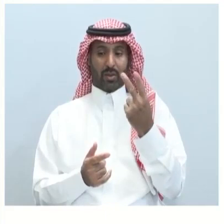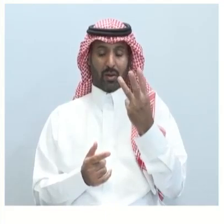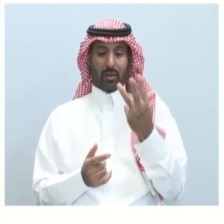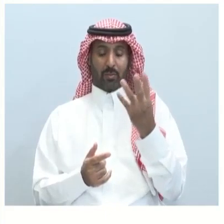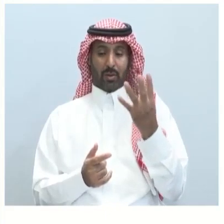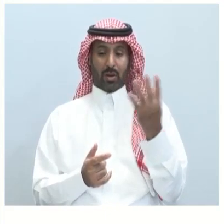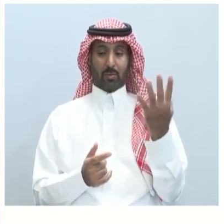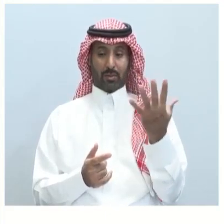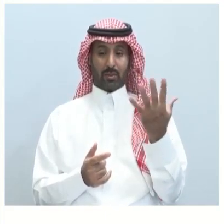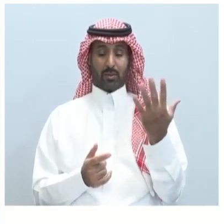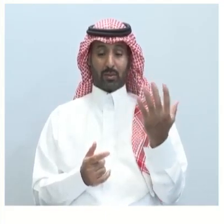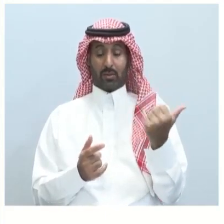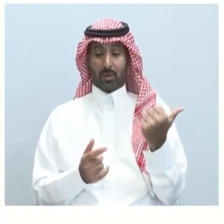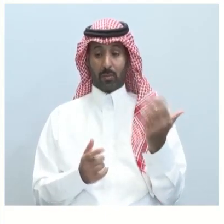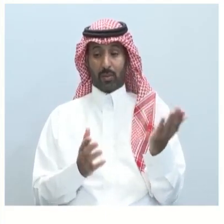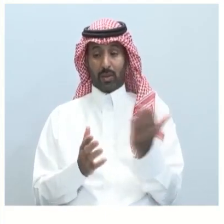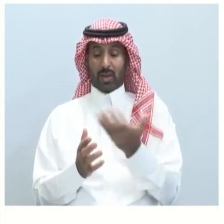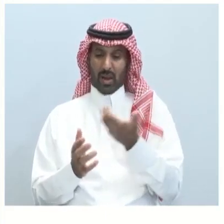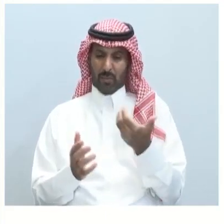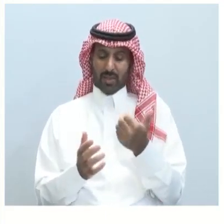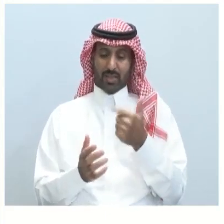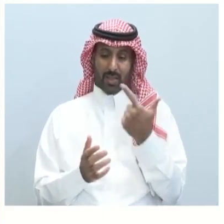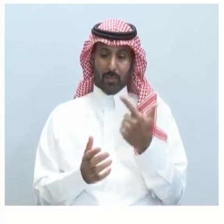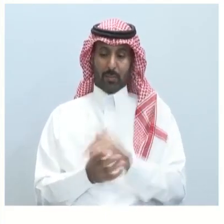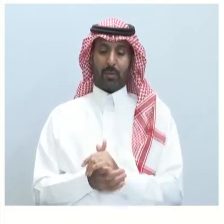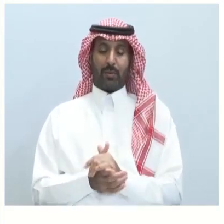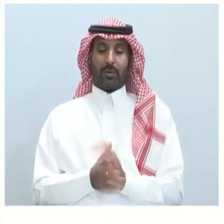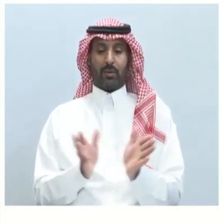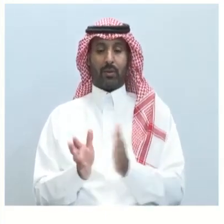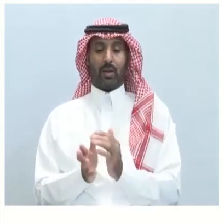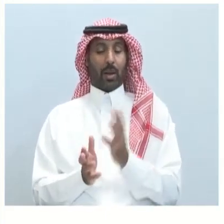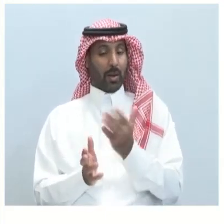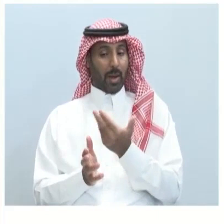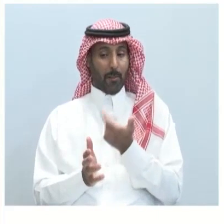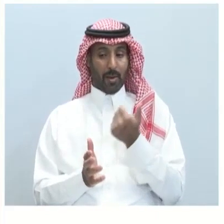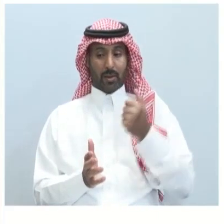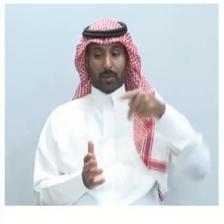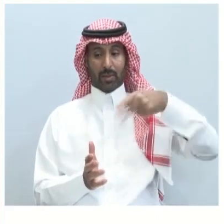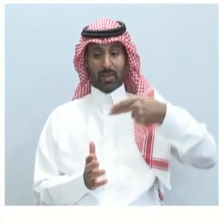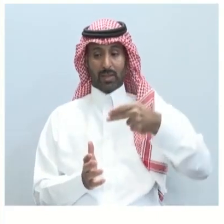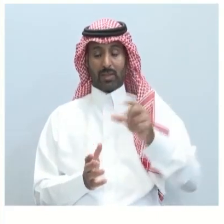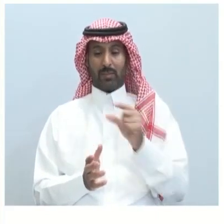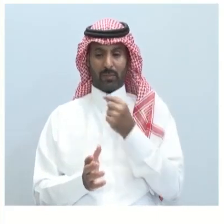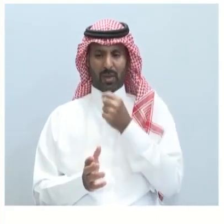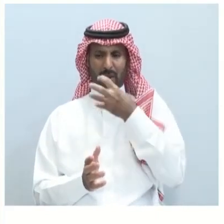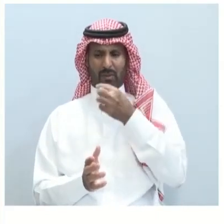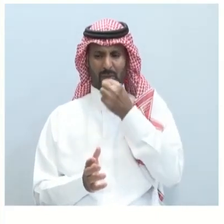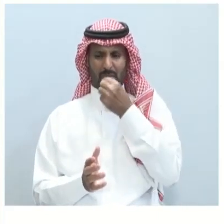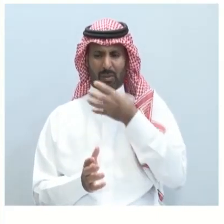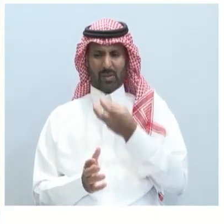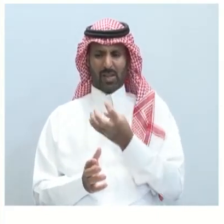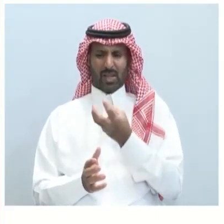خمسه سته الى قبل السبعه لكن كذا هو قال لك انه تكون قيم البي اتش للمحلول الحمضي دائما